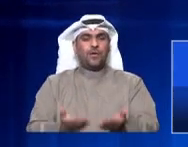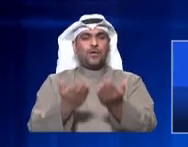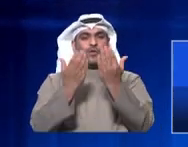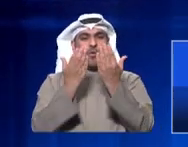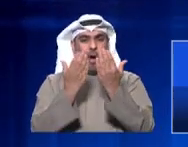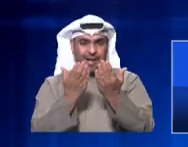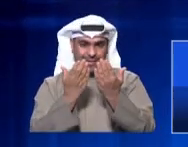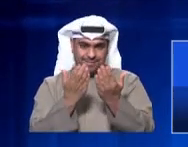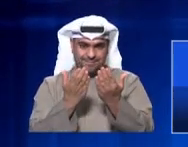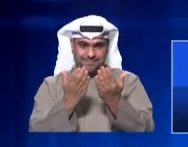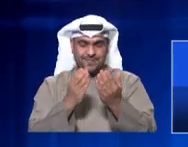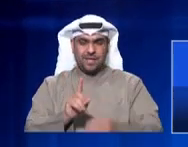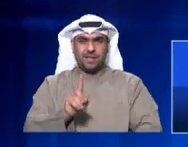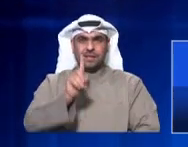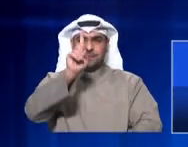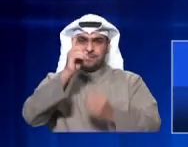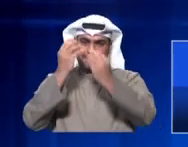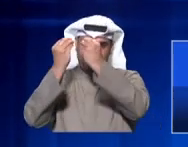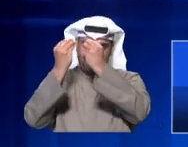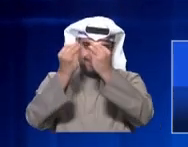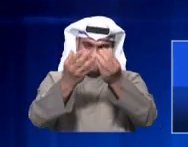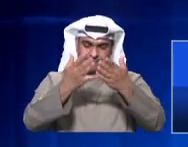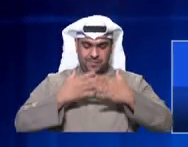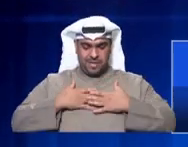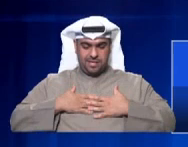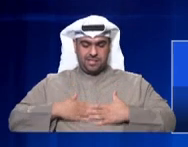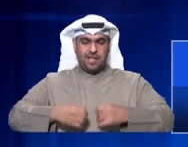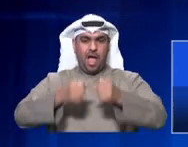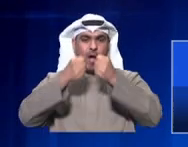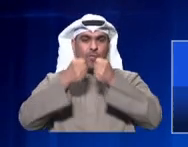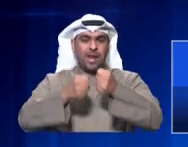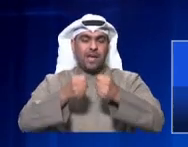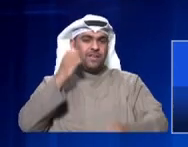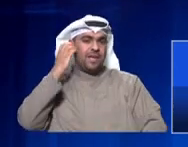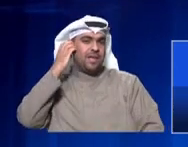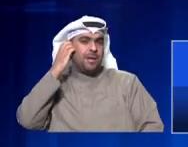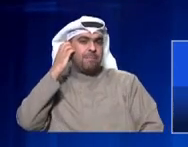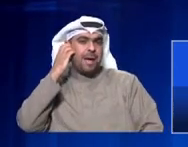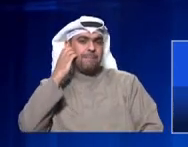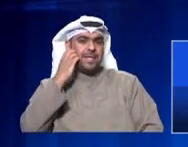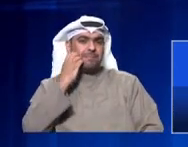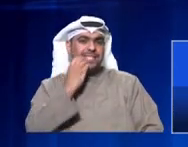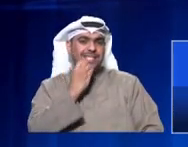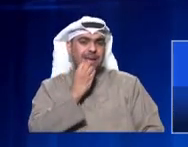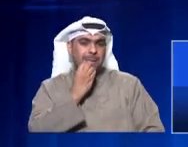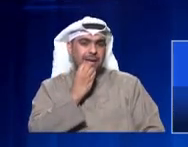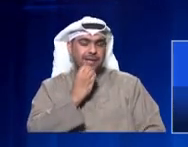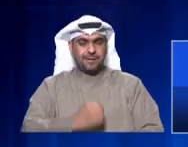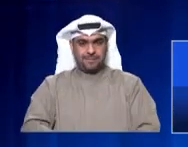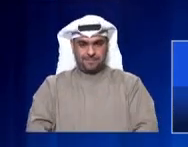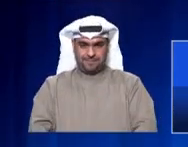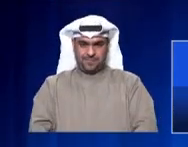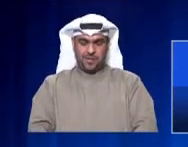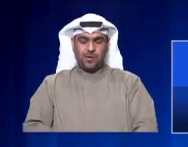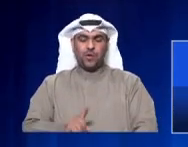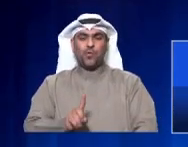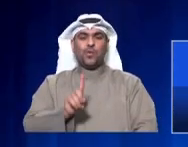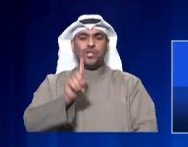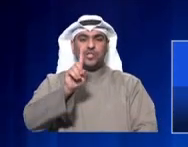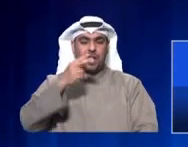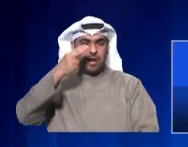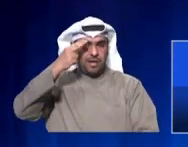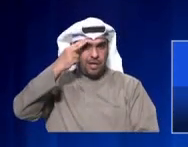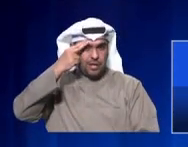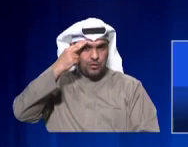وعلا أن يديم على أخيه صاحب السمو الملكي ولي العهد موفور الصحة والعافية، وأن يحقق